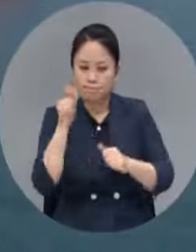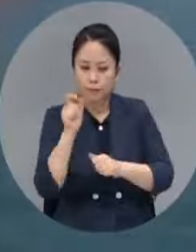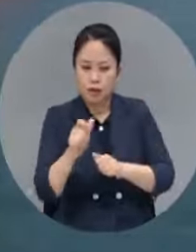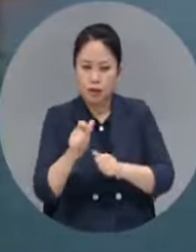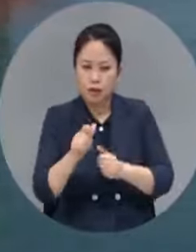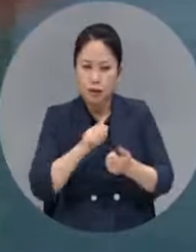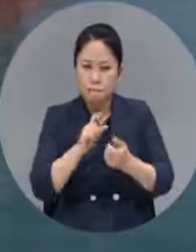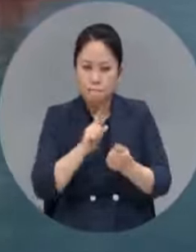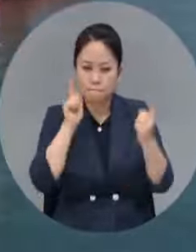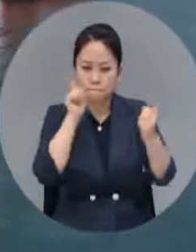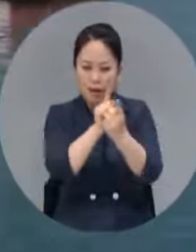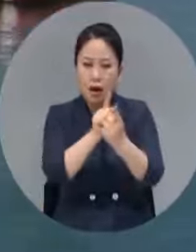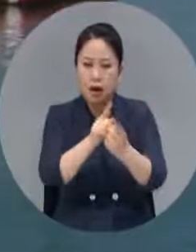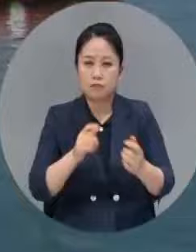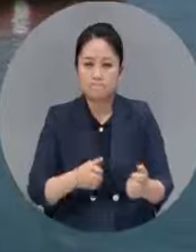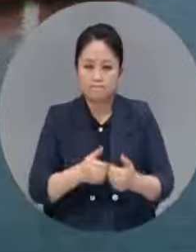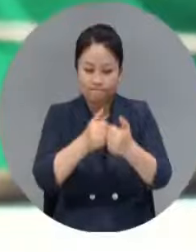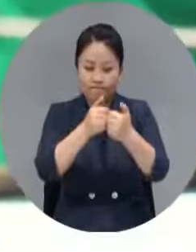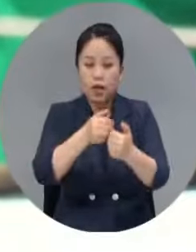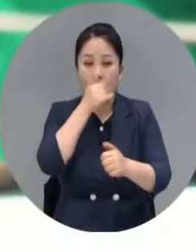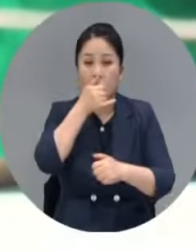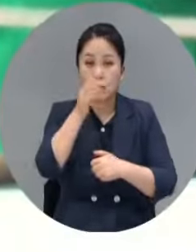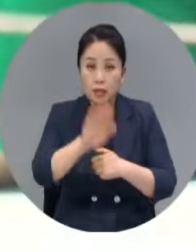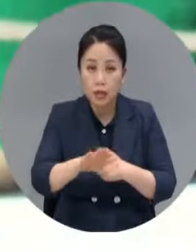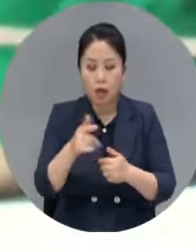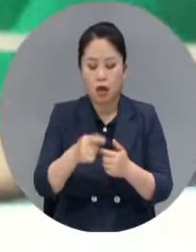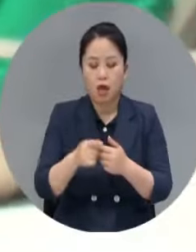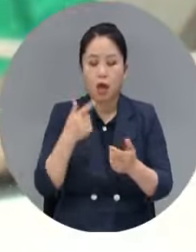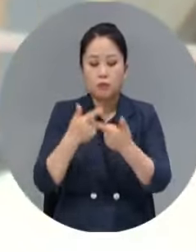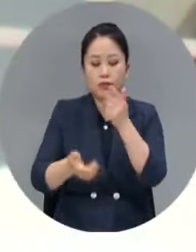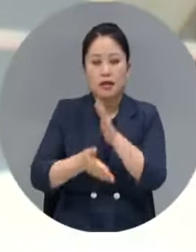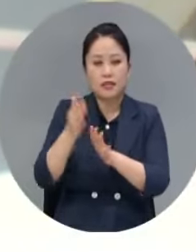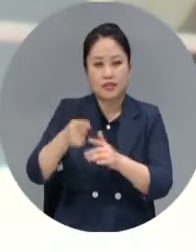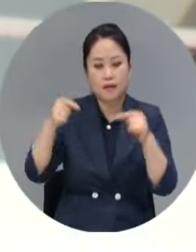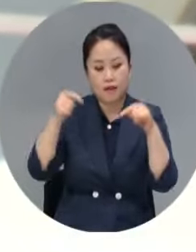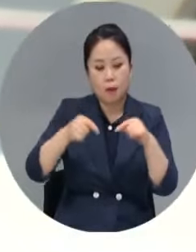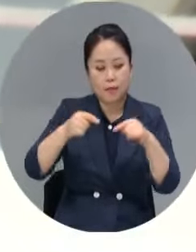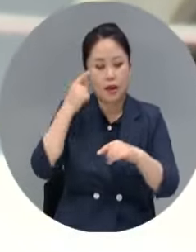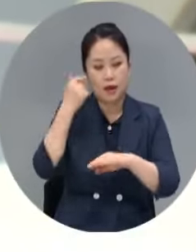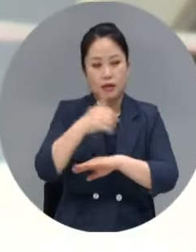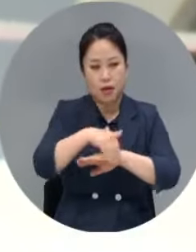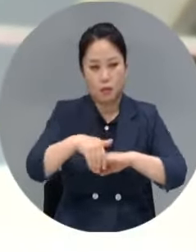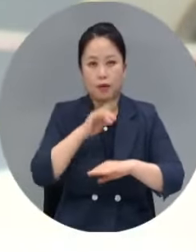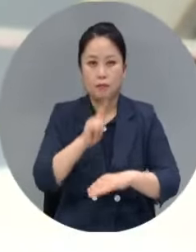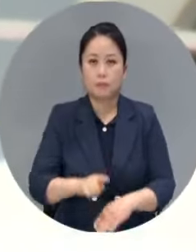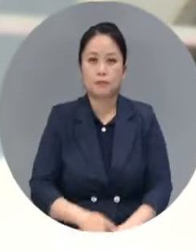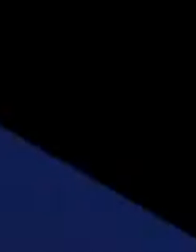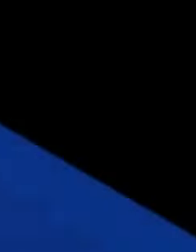부산체육시설관리사업소는 조만간 협의를 진행할 계획이라고 밝혔습니다. MBC 뉴스 조민입니다.